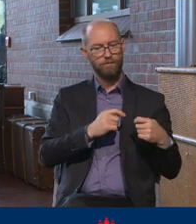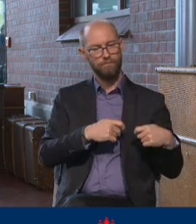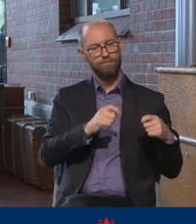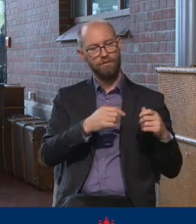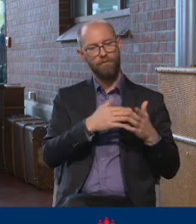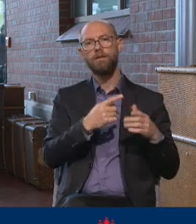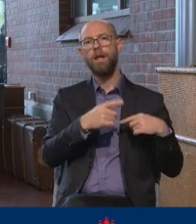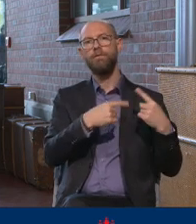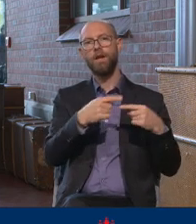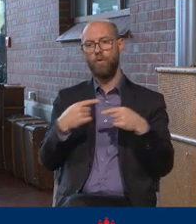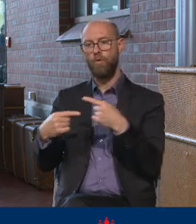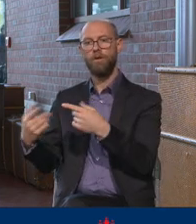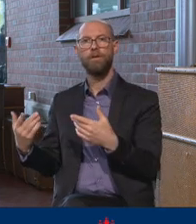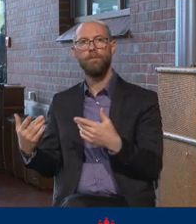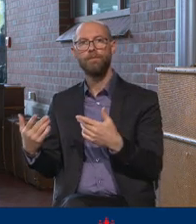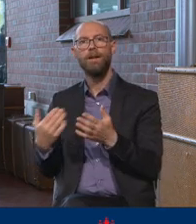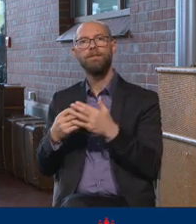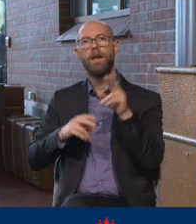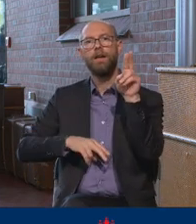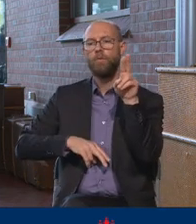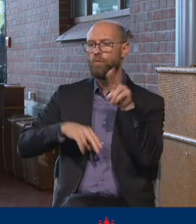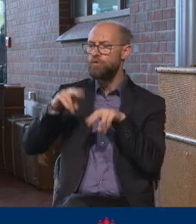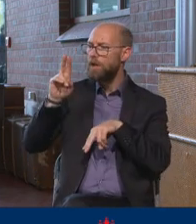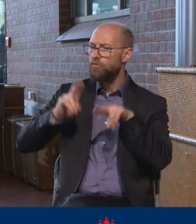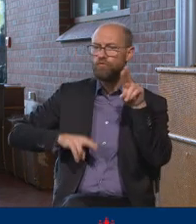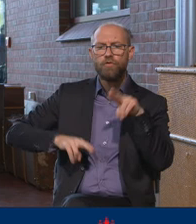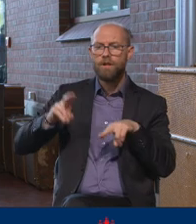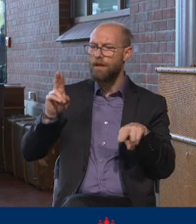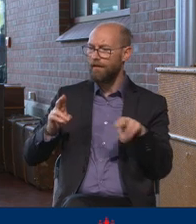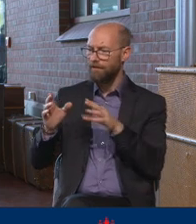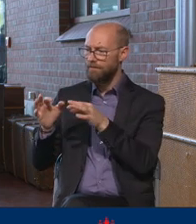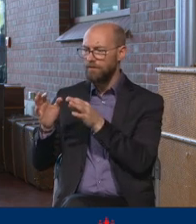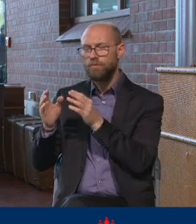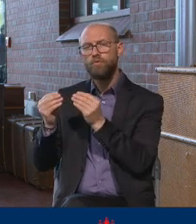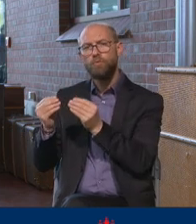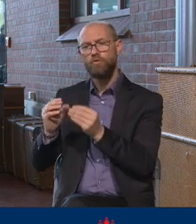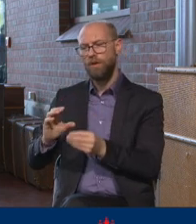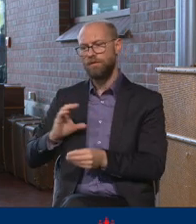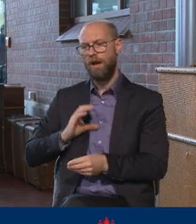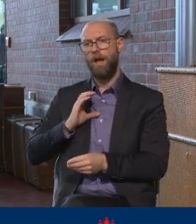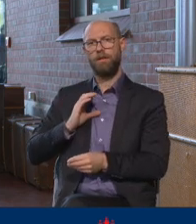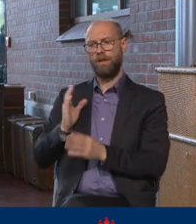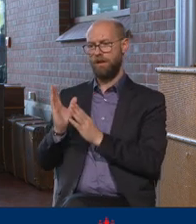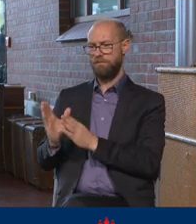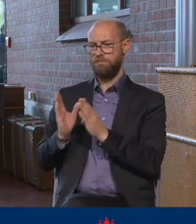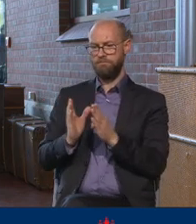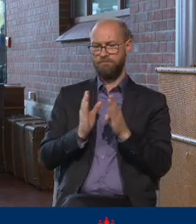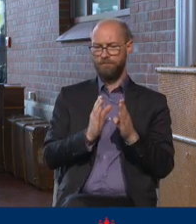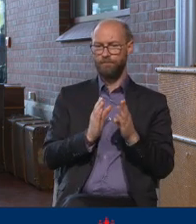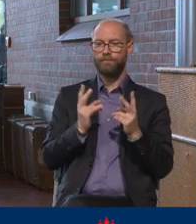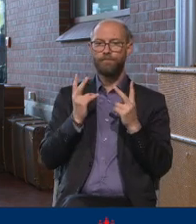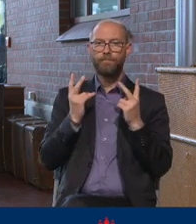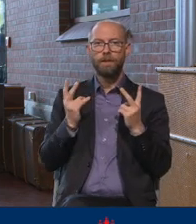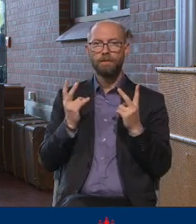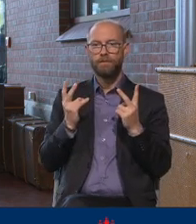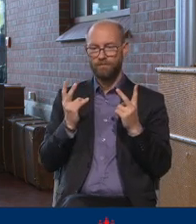dieser heterogenität erzeugt werden soll ist das ein großes maß an stärkung von